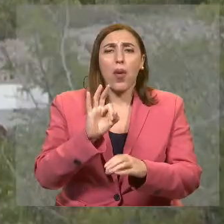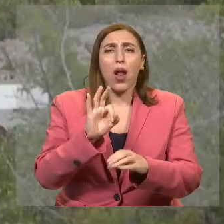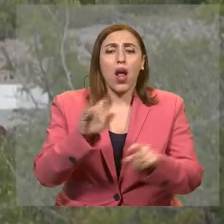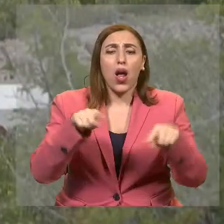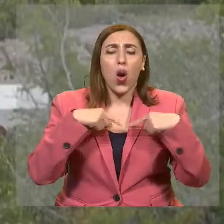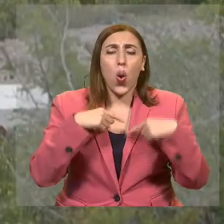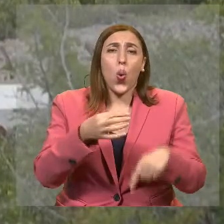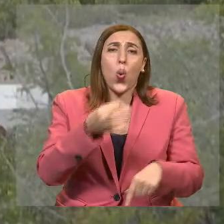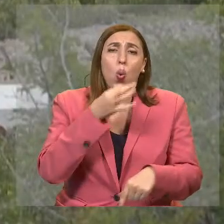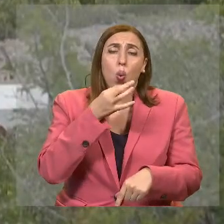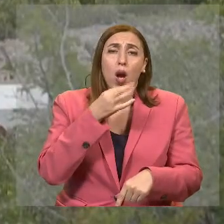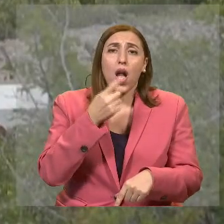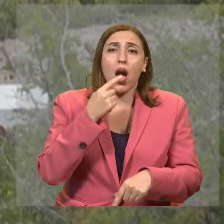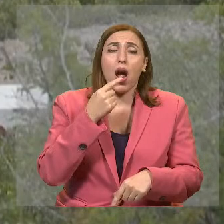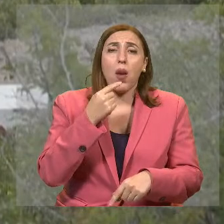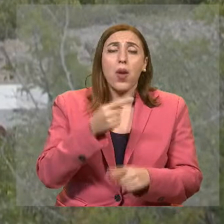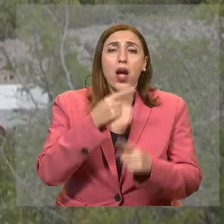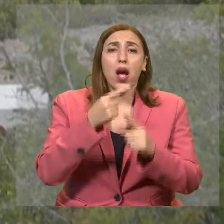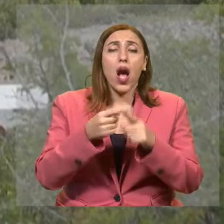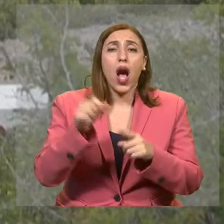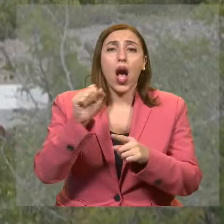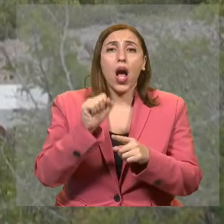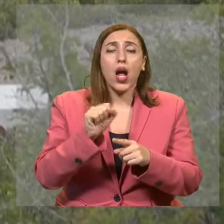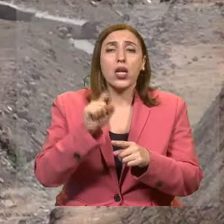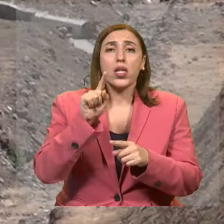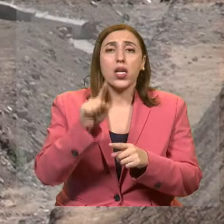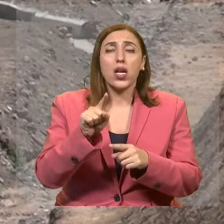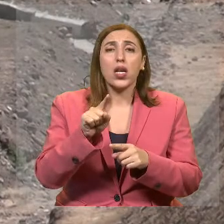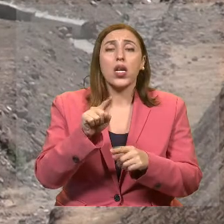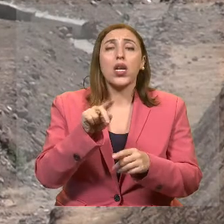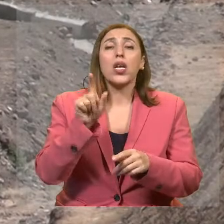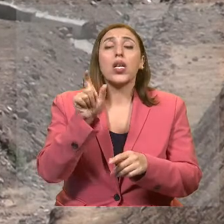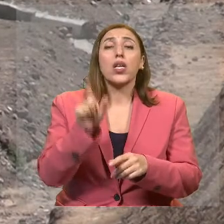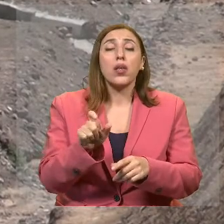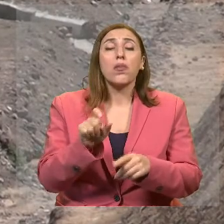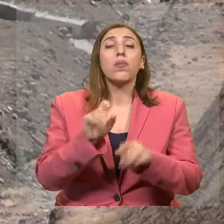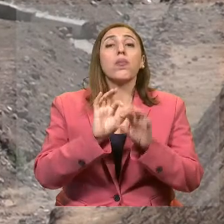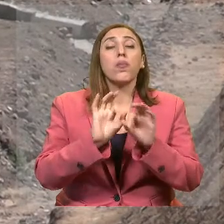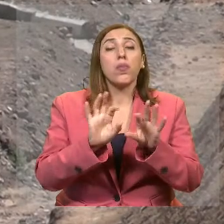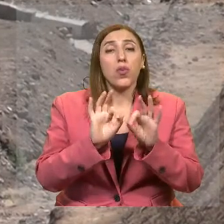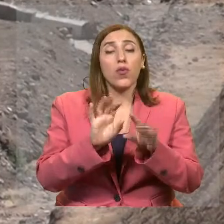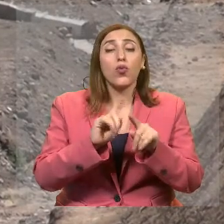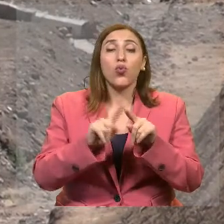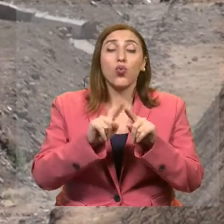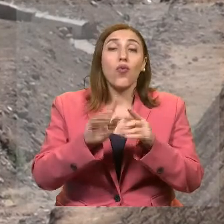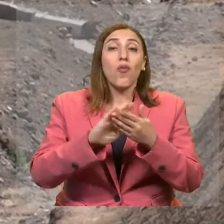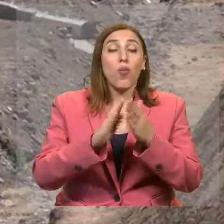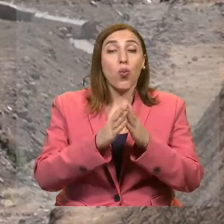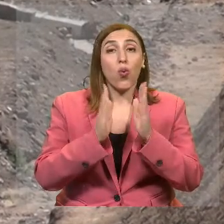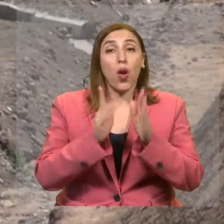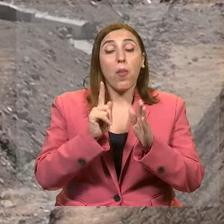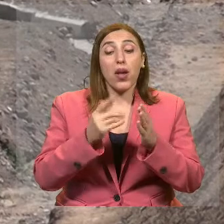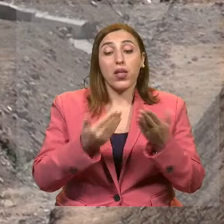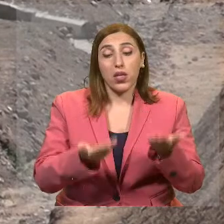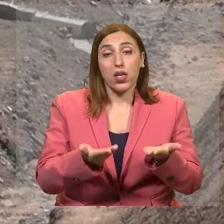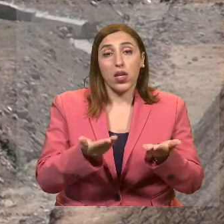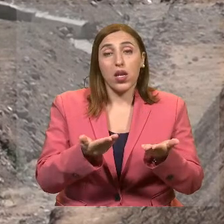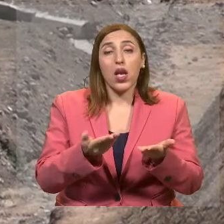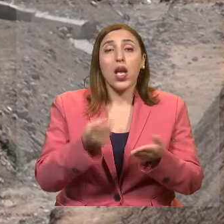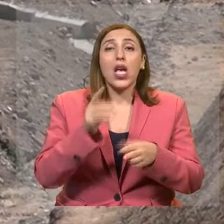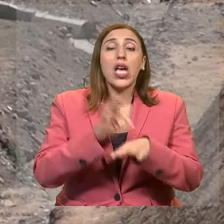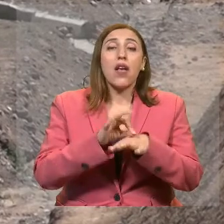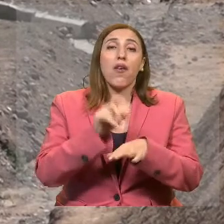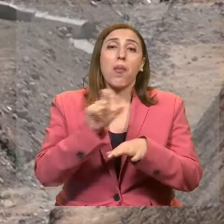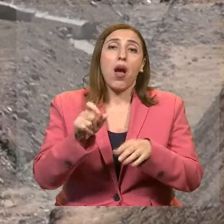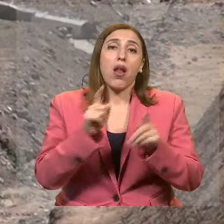հասնում։ Կարմիր խաչի արցախյան առաքելության ներկայացուցիչը հույս ունի, որ շուտով համաձայնություն կլինի, բայց շեշտում է առայժմ միայն